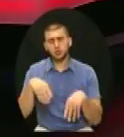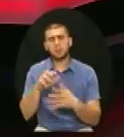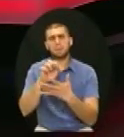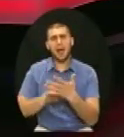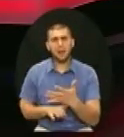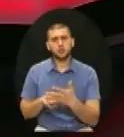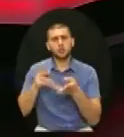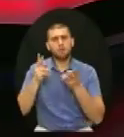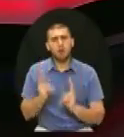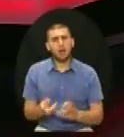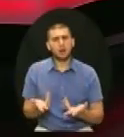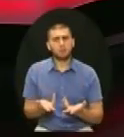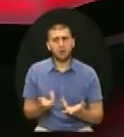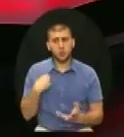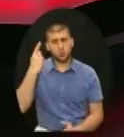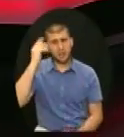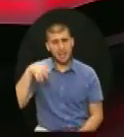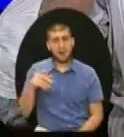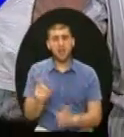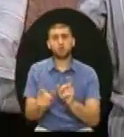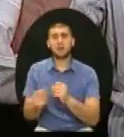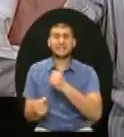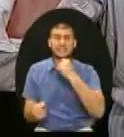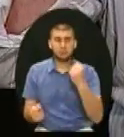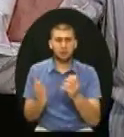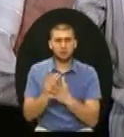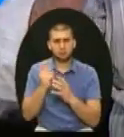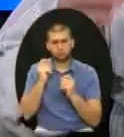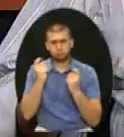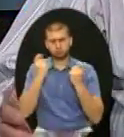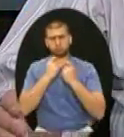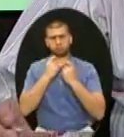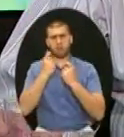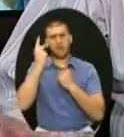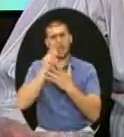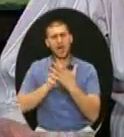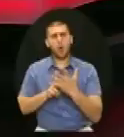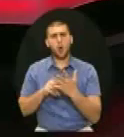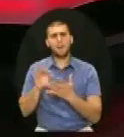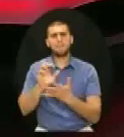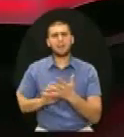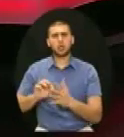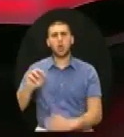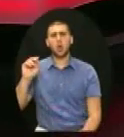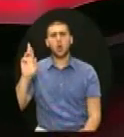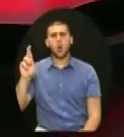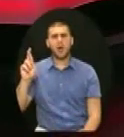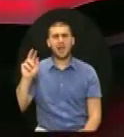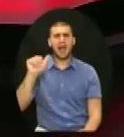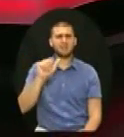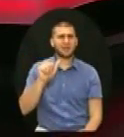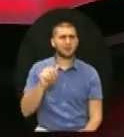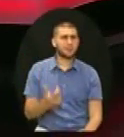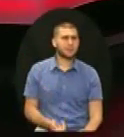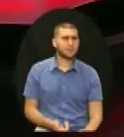מאמר שאפשר... אני חושבת שגם אנשי שמאל הרימו גבה כשהם קראו אותו, המאמר של רוגל אלפר, ויש מאמר של חגי הוברמן... ורבית